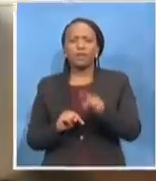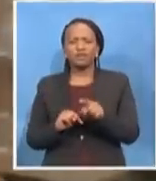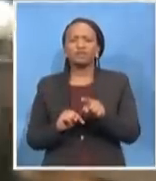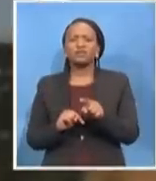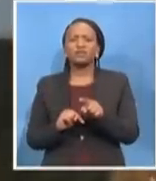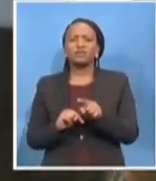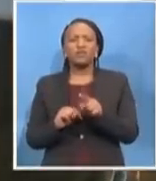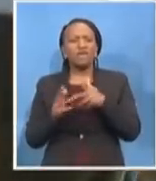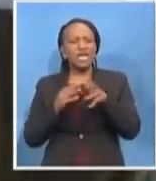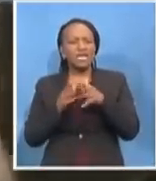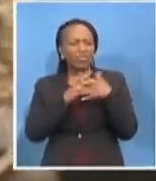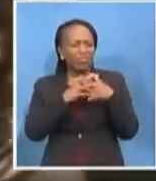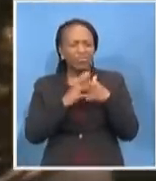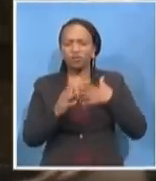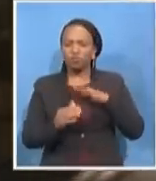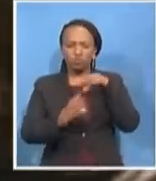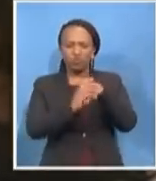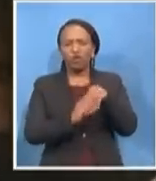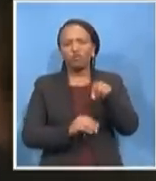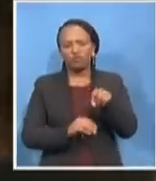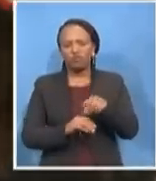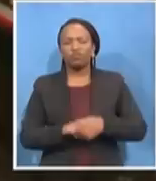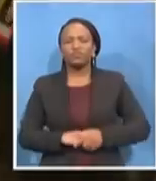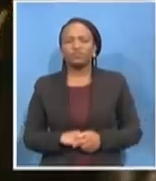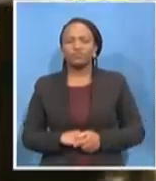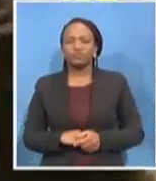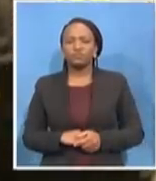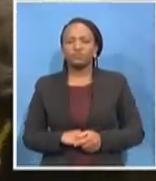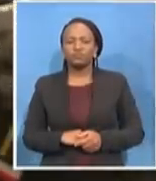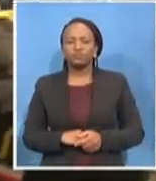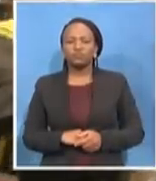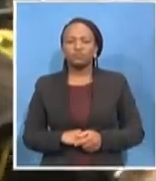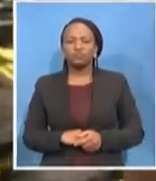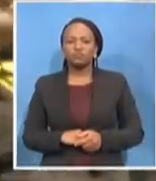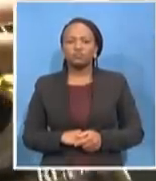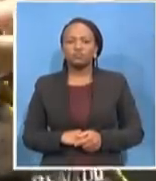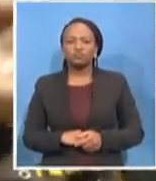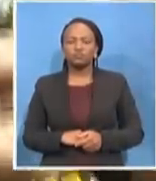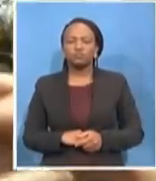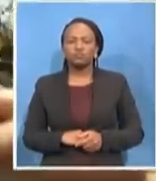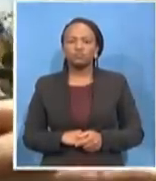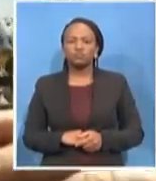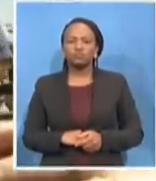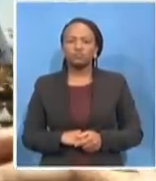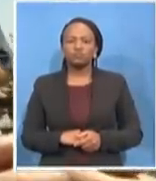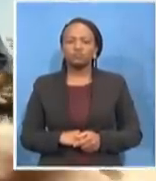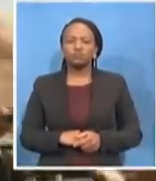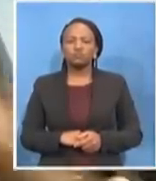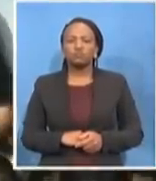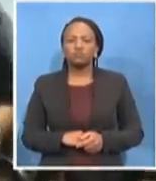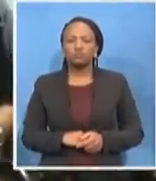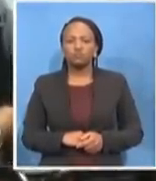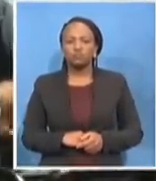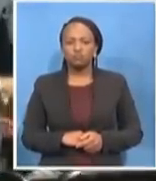erupt. But let me hand it over to another speaker. Dat die verdeeldheid gesaai word nie. Ons is nie hier om te beklei nie, ons is